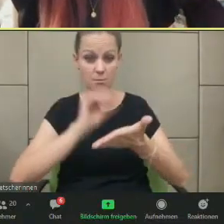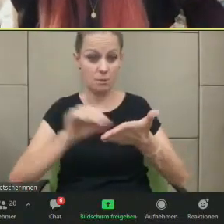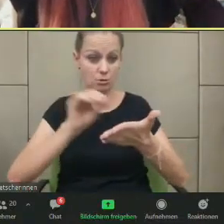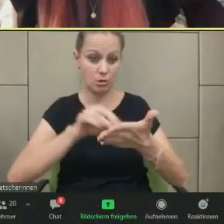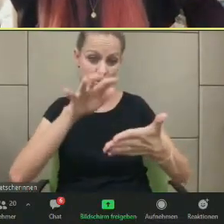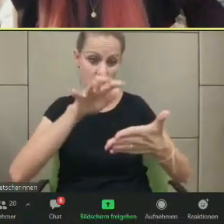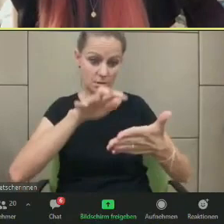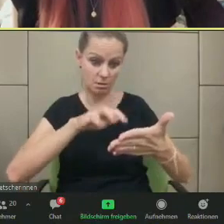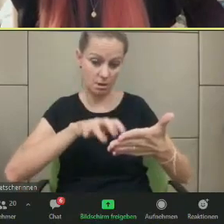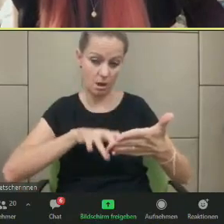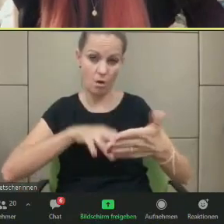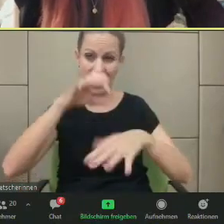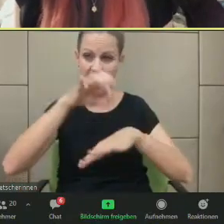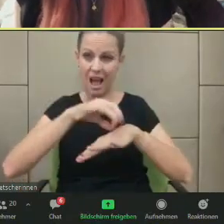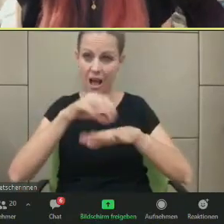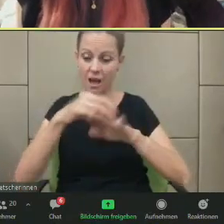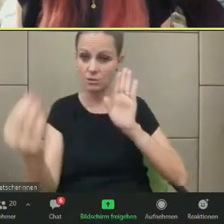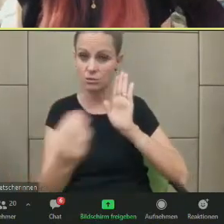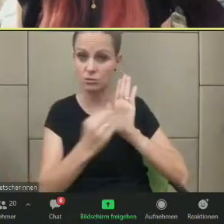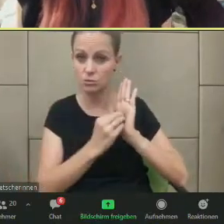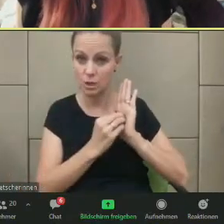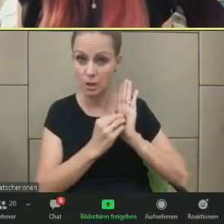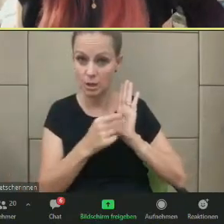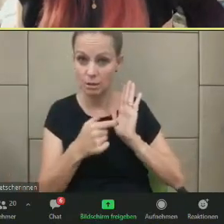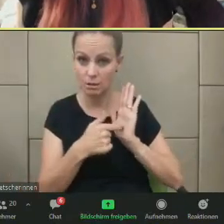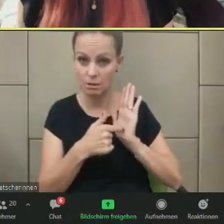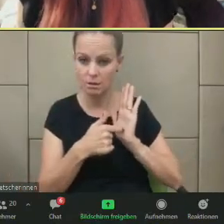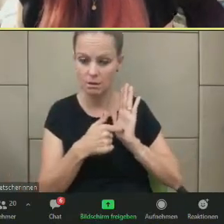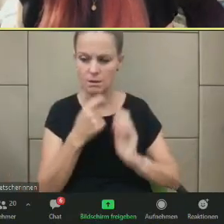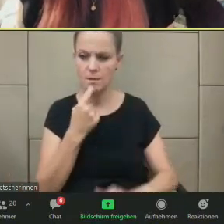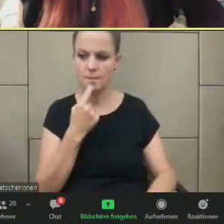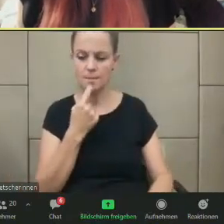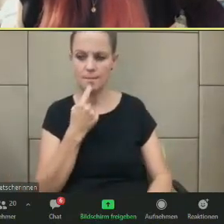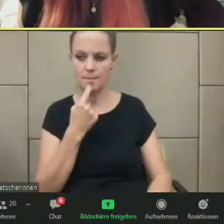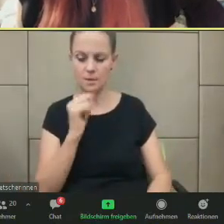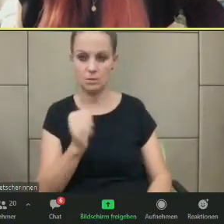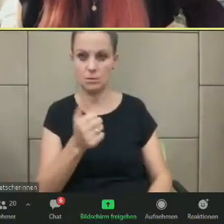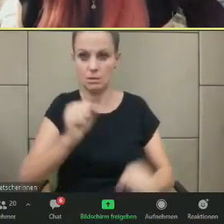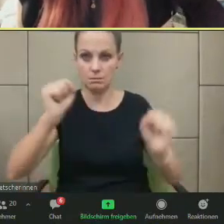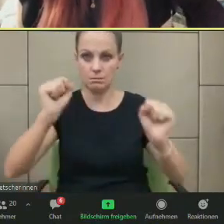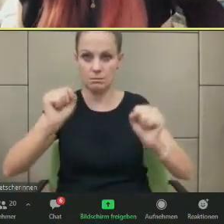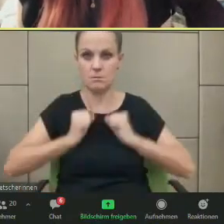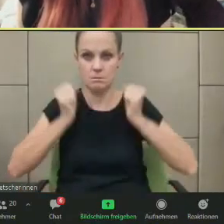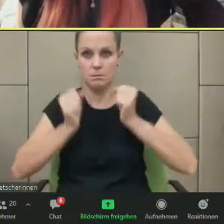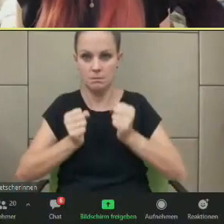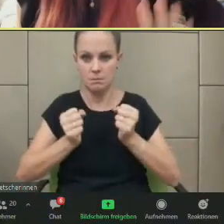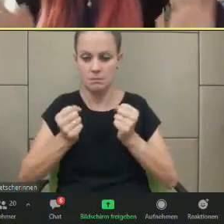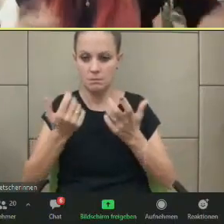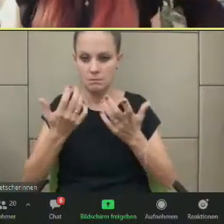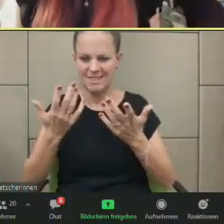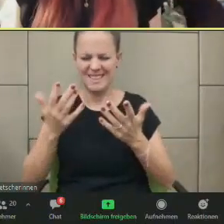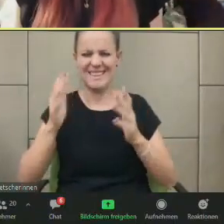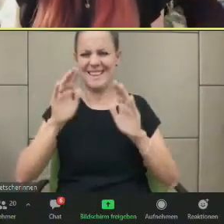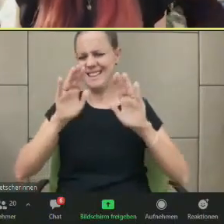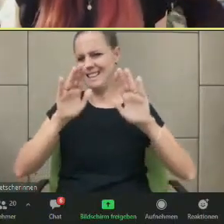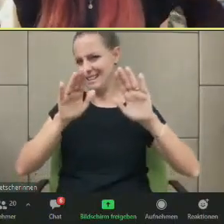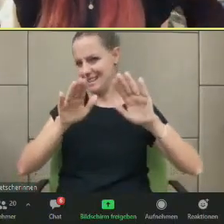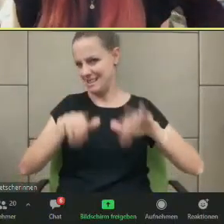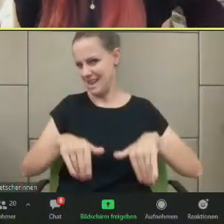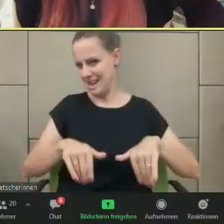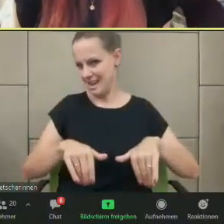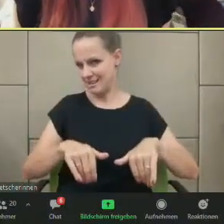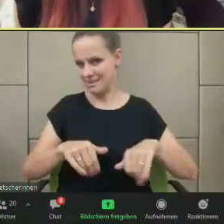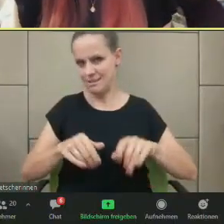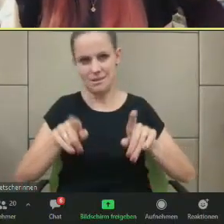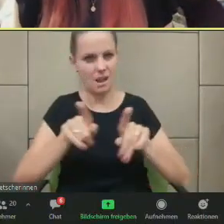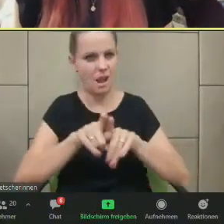Arzt erwähnt in diesem Artikel und zuerst war es irgendwie ein Schock. Ich dachte mir auch, nein, das kann das nicht sein. Die haben ja auch die